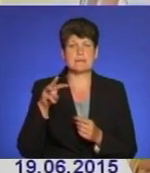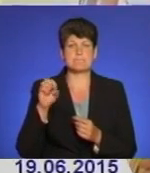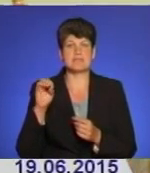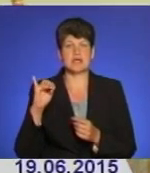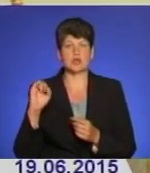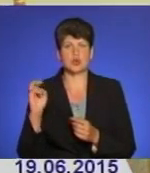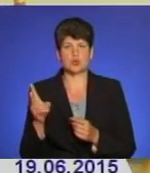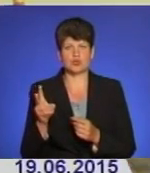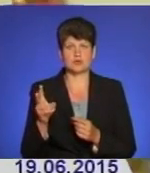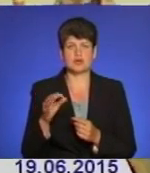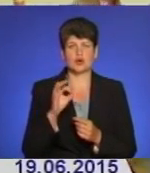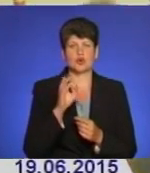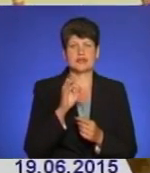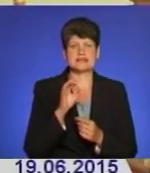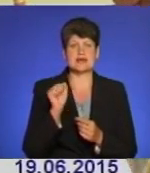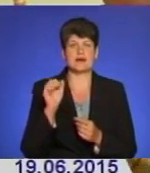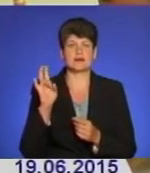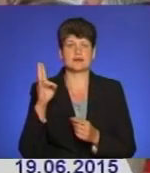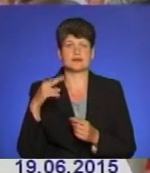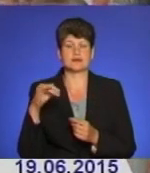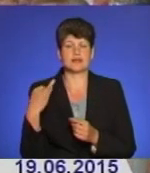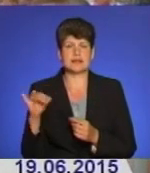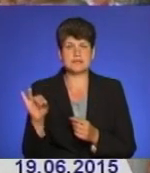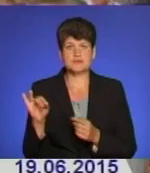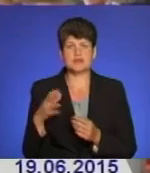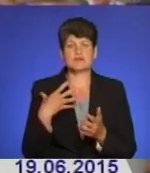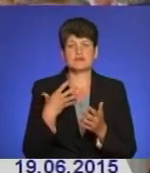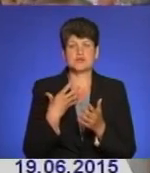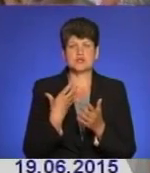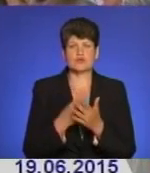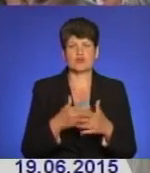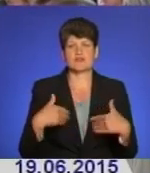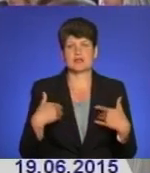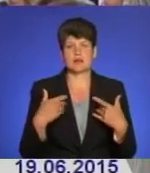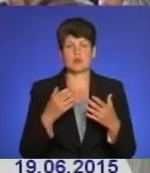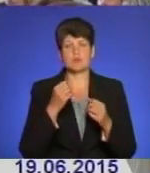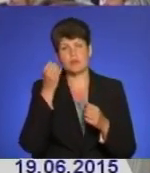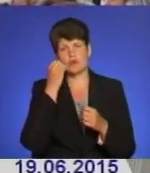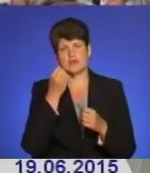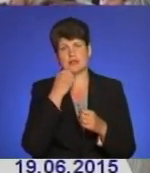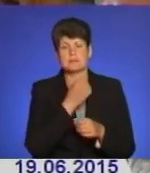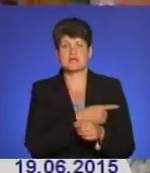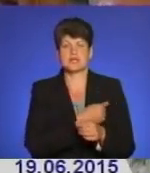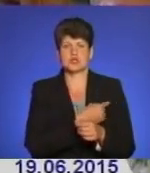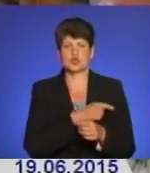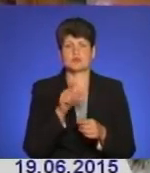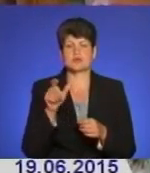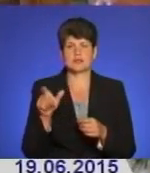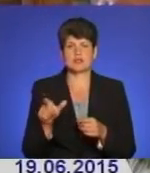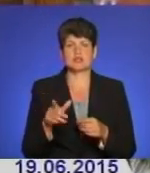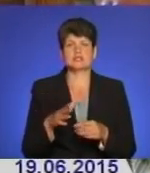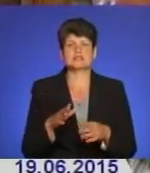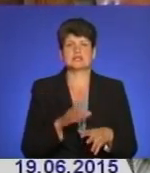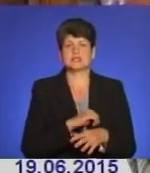настоятель храму отець Андрій. Священнослужителі у своїй вітальній проповіді подякували медичному персоналу за чуйну,